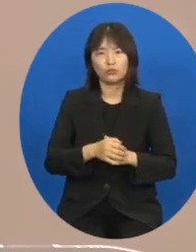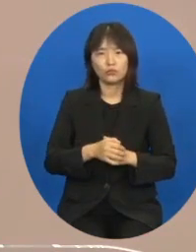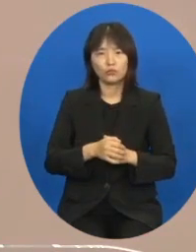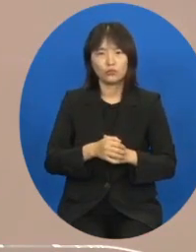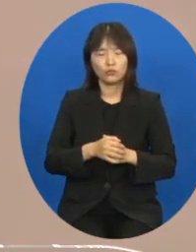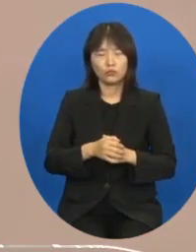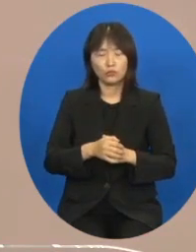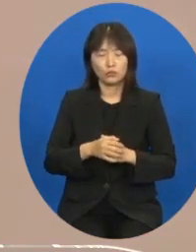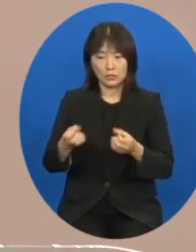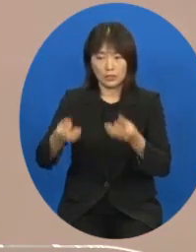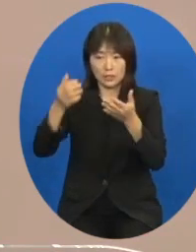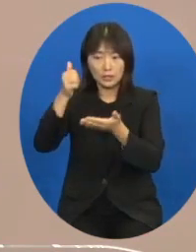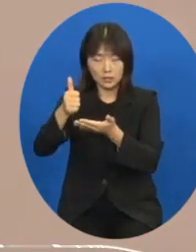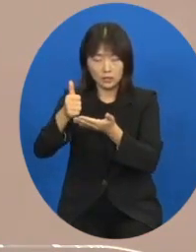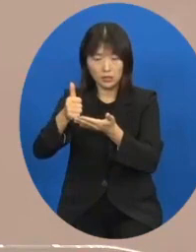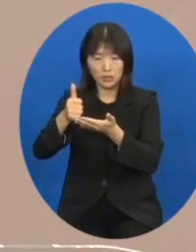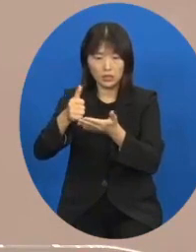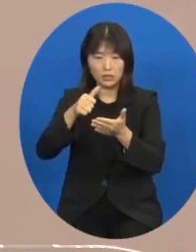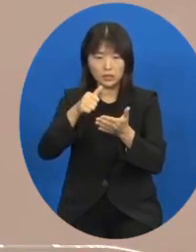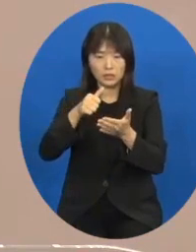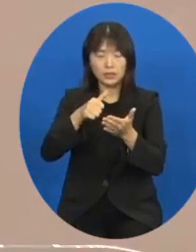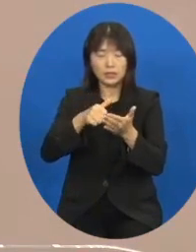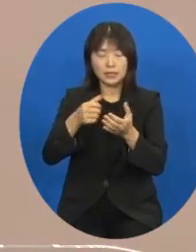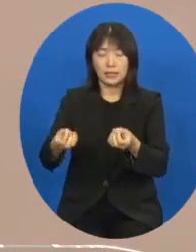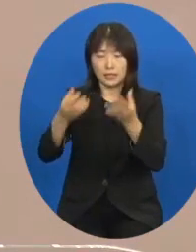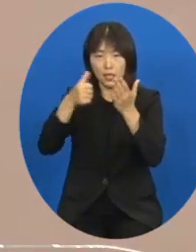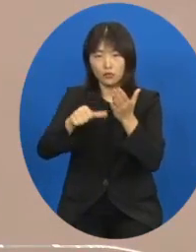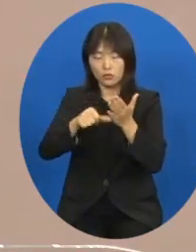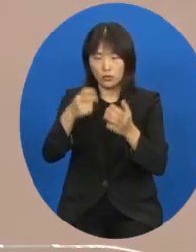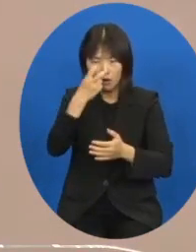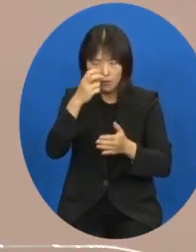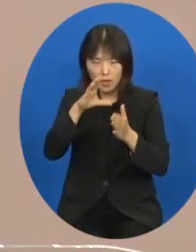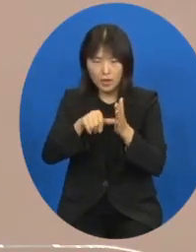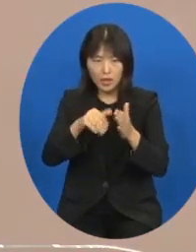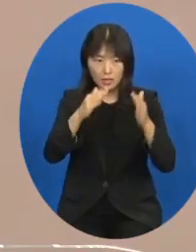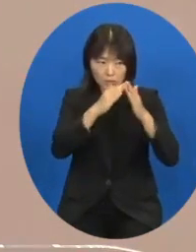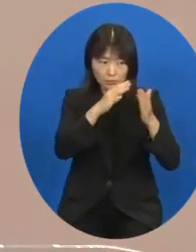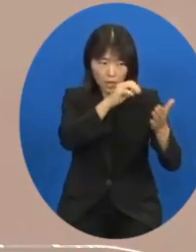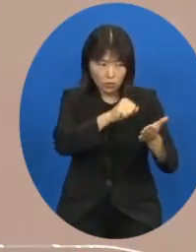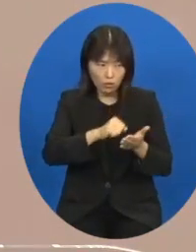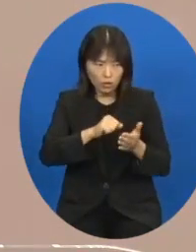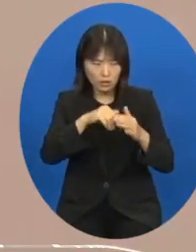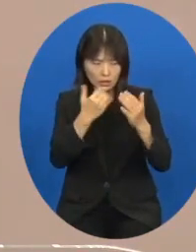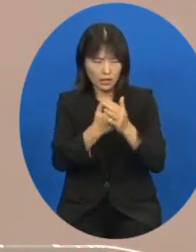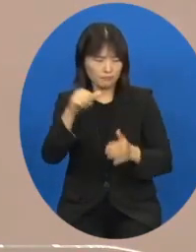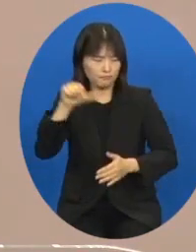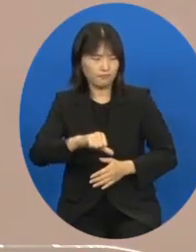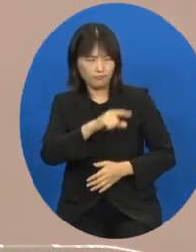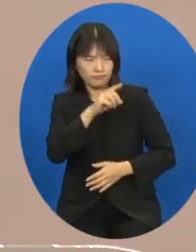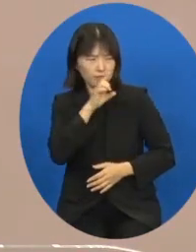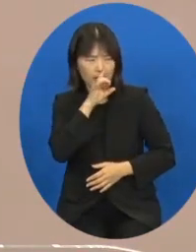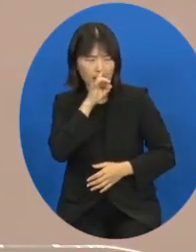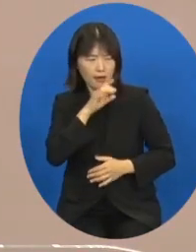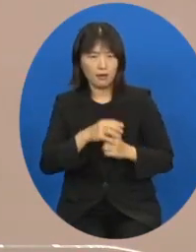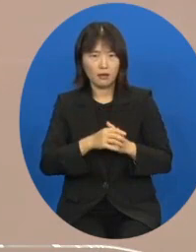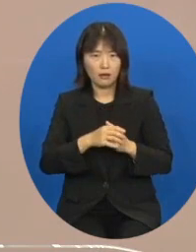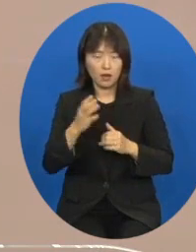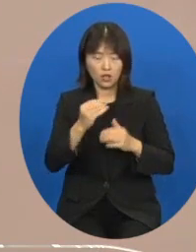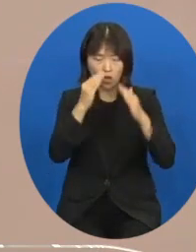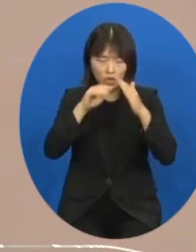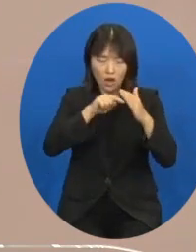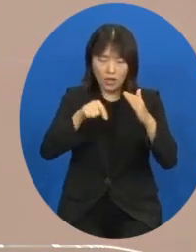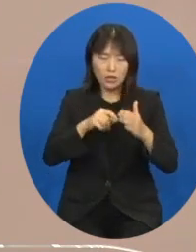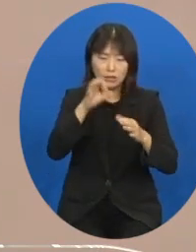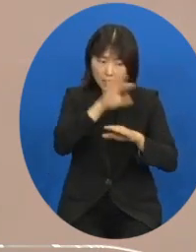재물을 검사할 때 집에서 가져온 재물들은 다 불합격 판정을 내리고 성전 뜰에서 사온 것만